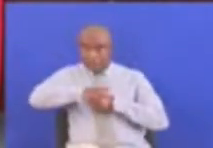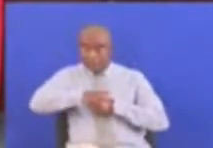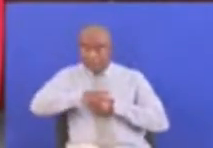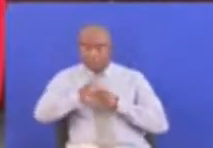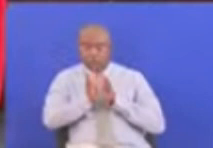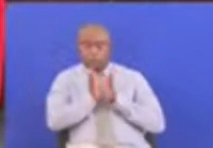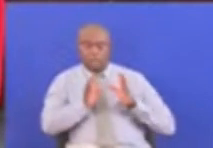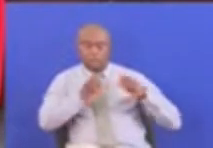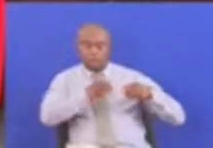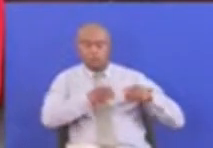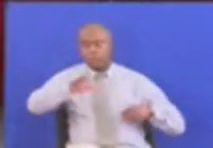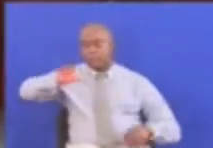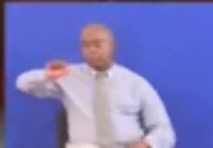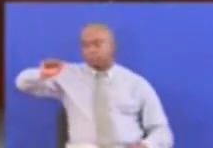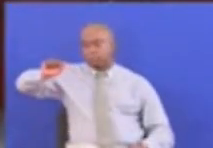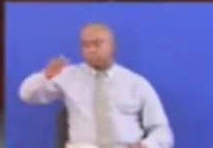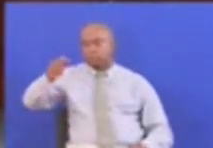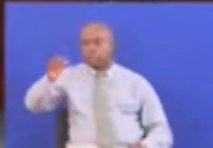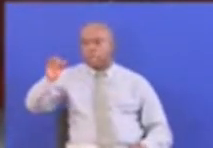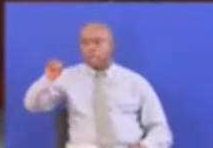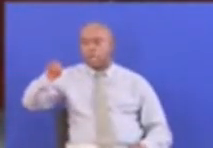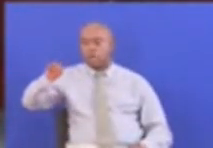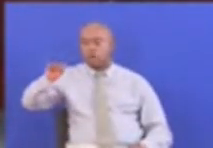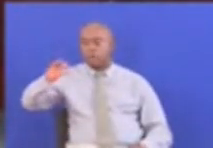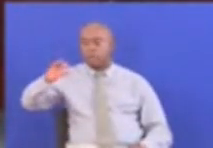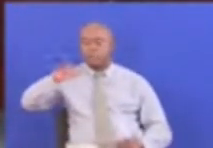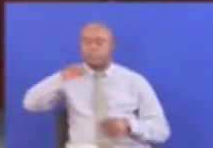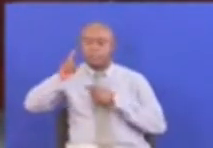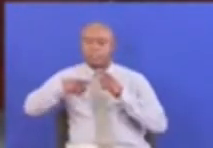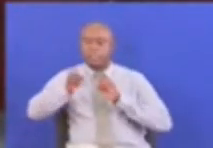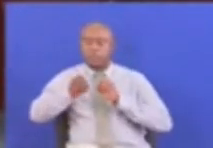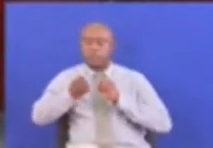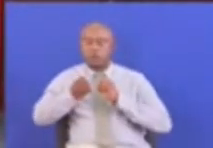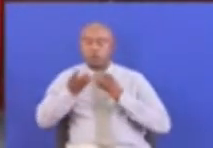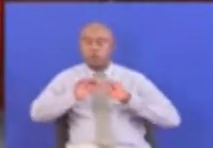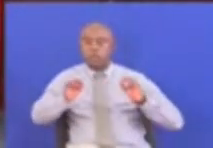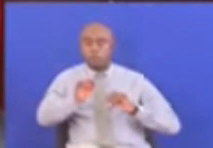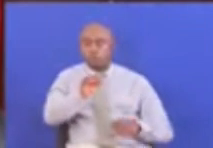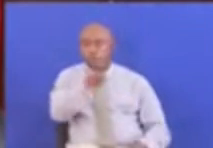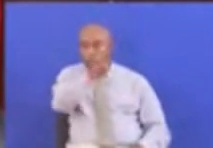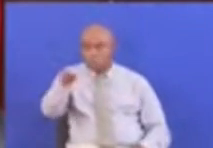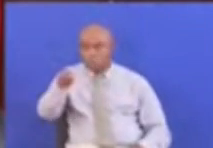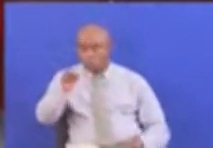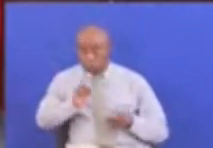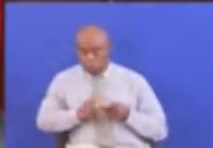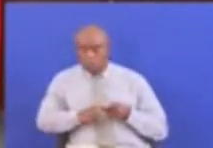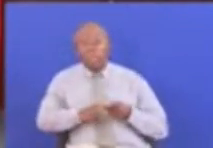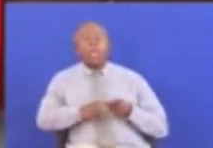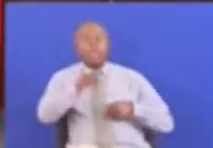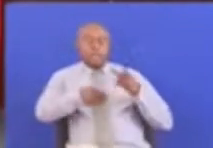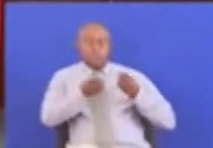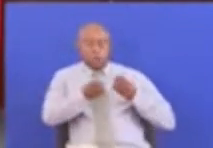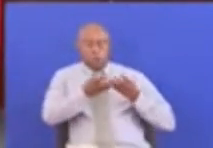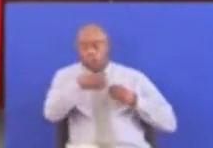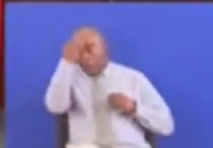hii iendelee kutoa elimu kwa Tanzania kupitia vyombo vya habari, ili waendelee kujifunza athari ambazo zinatokana